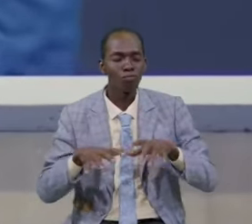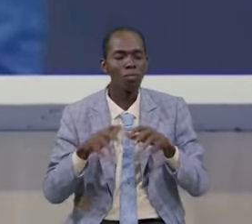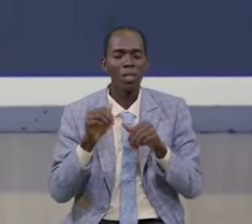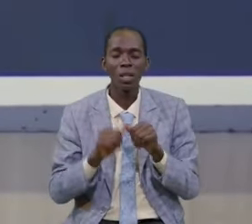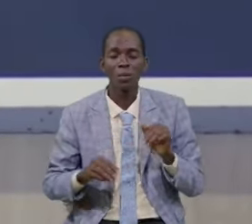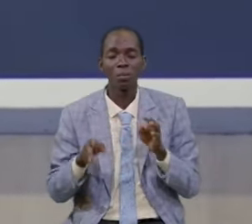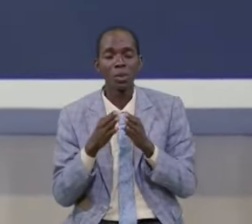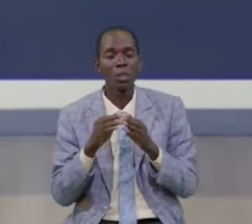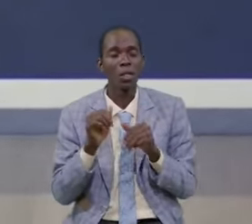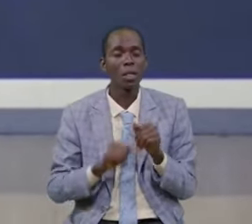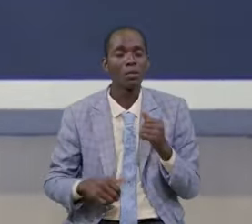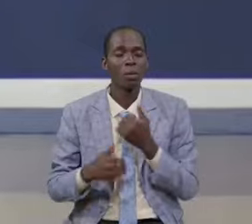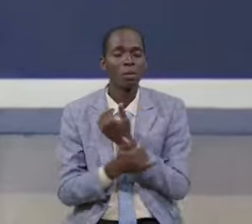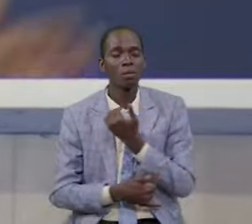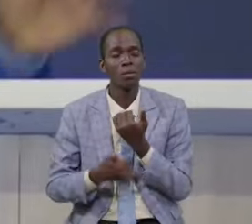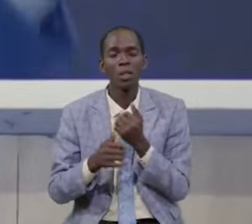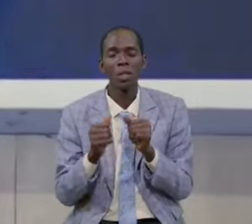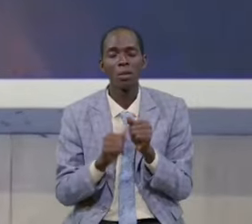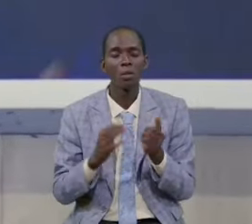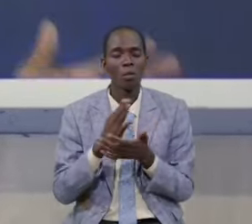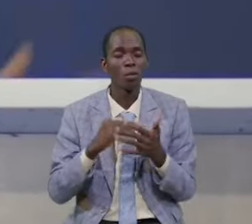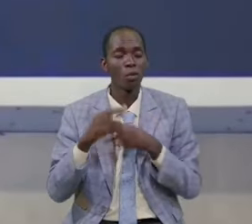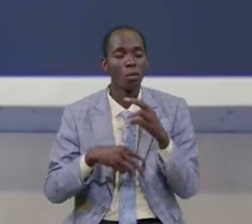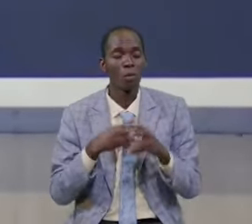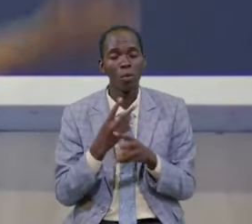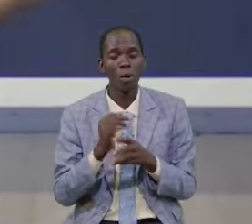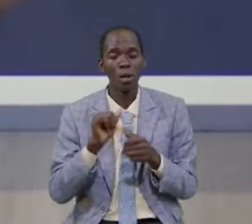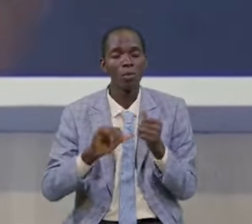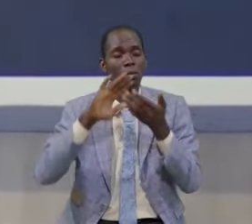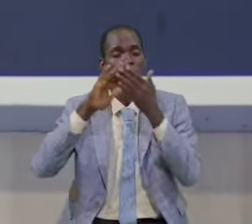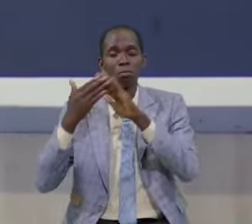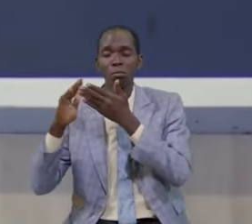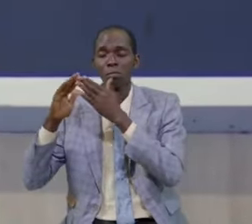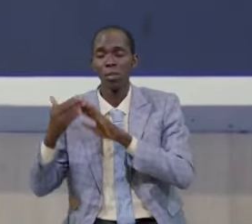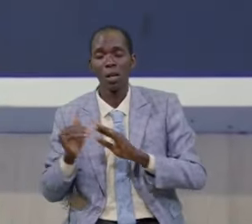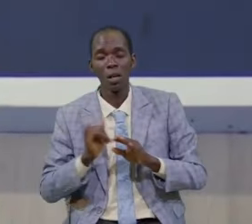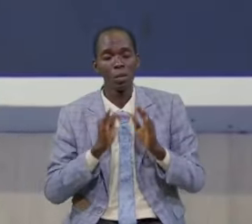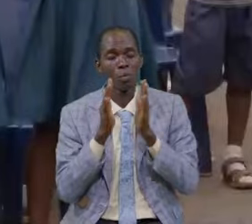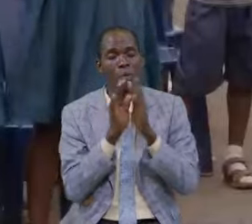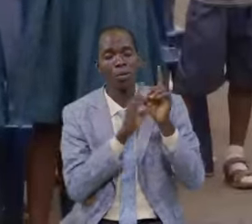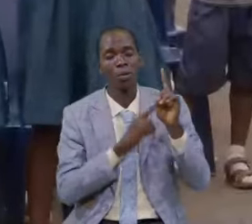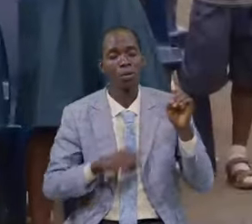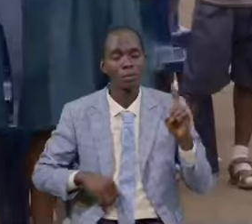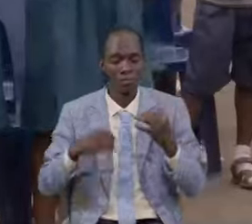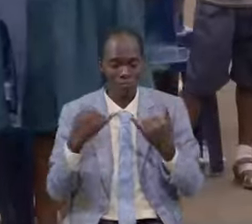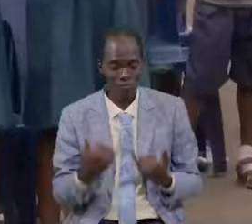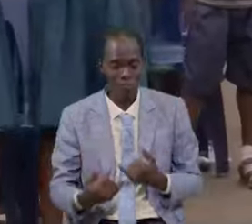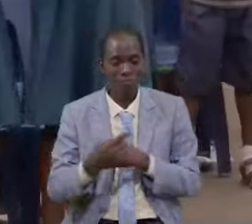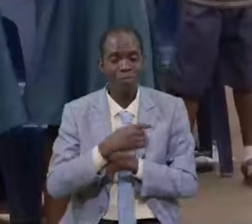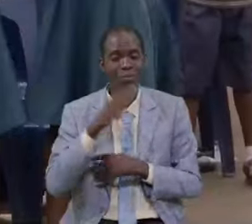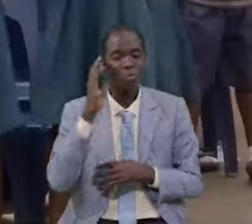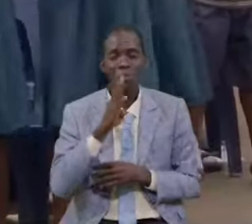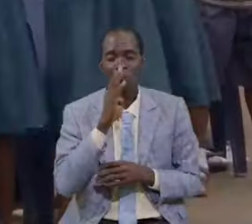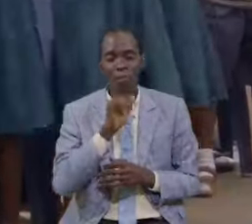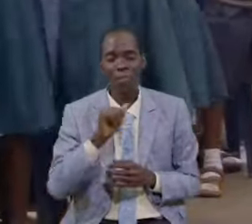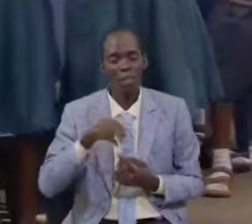Et dans chaque communauté. Je prie, Seigneur, qu'en ce jour soit un jour spécial dans chaque vie,